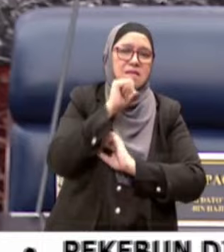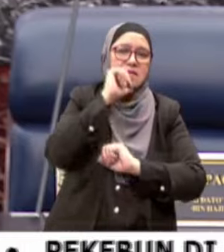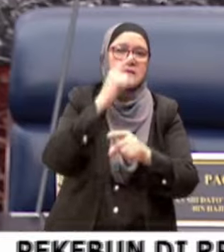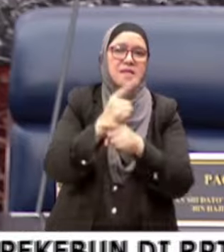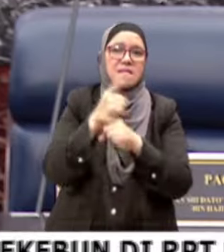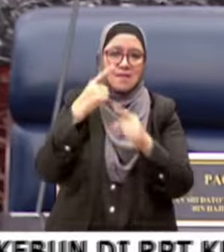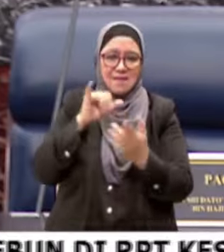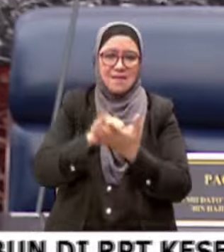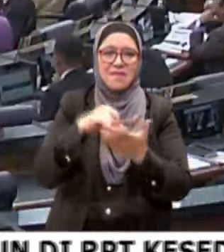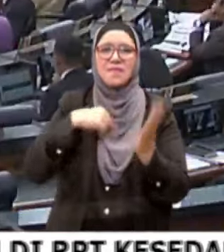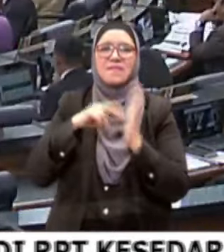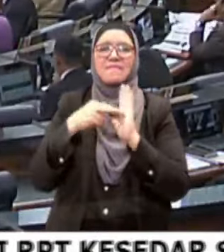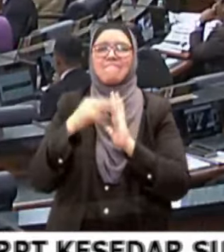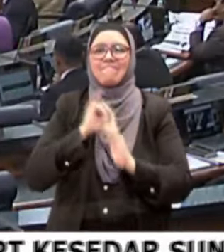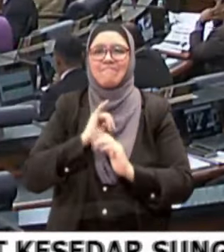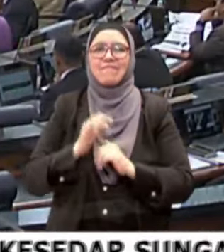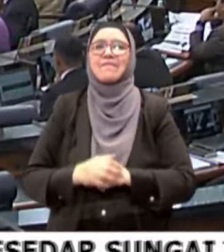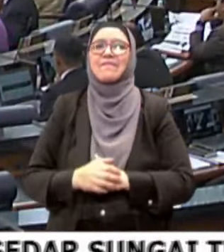saya